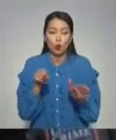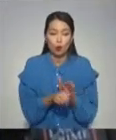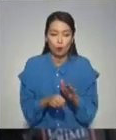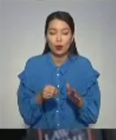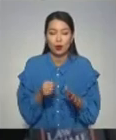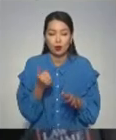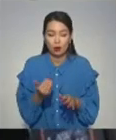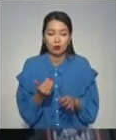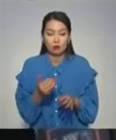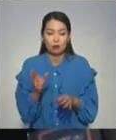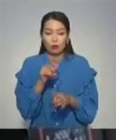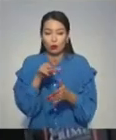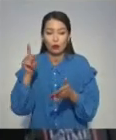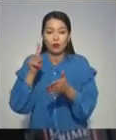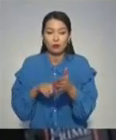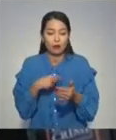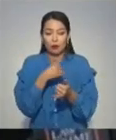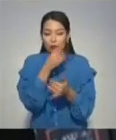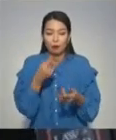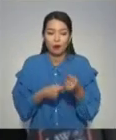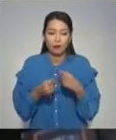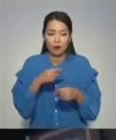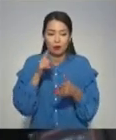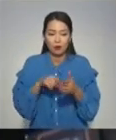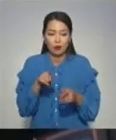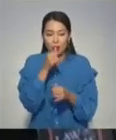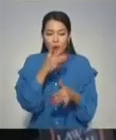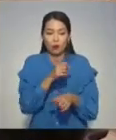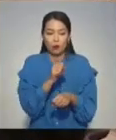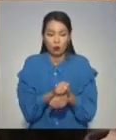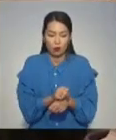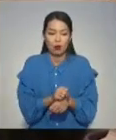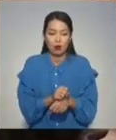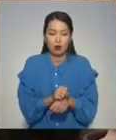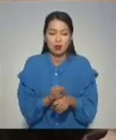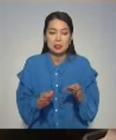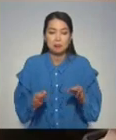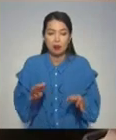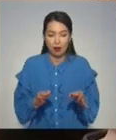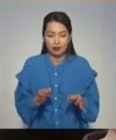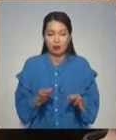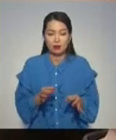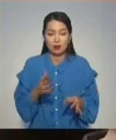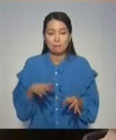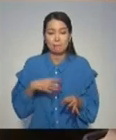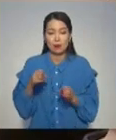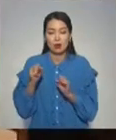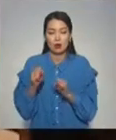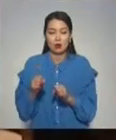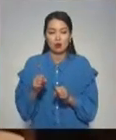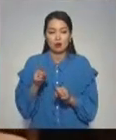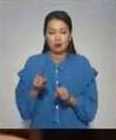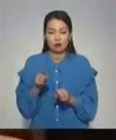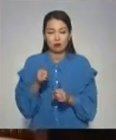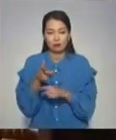они любили и доверяли. Мы не можем вернуть их, но мы можем восстановить справедливость. Точку в судьбе уже бывшего адвоката поставило